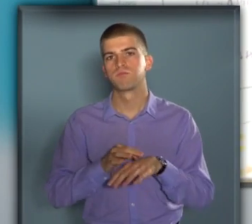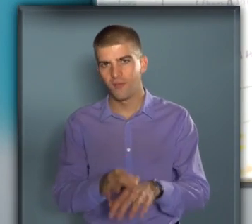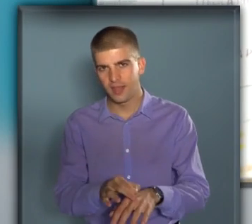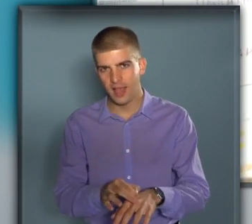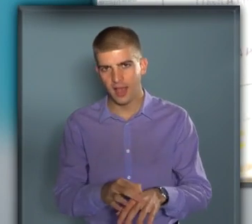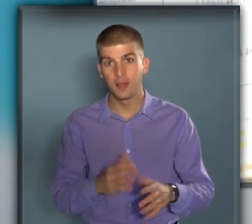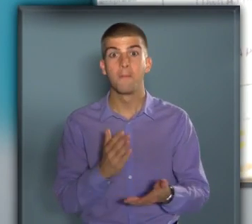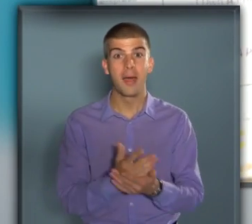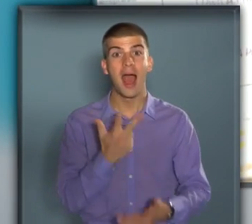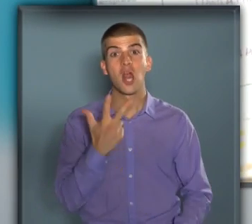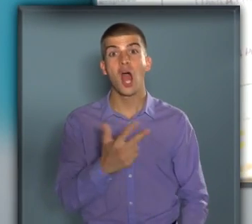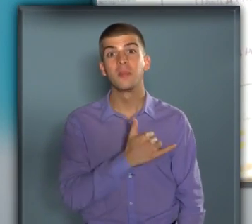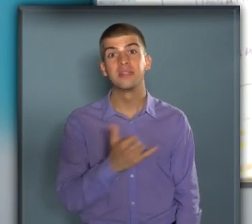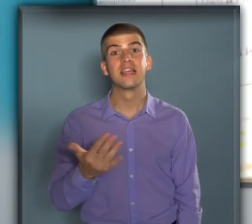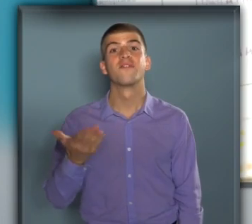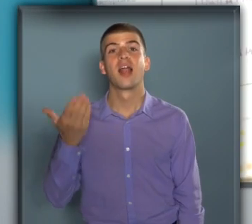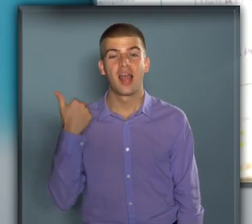elmondhatom, hogy ez 30 éve volt,